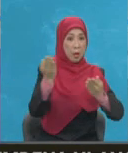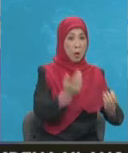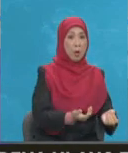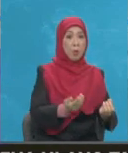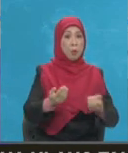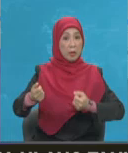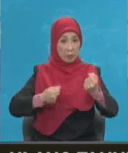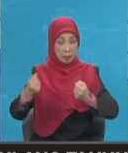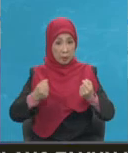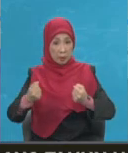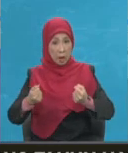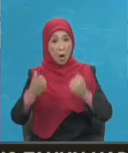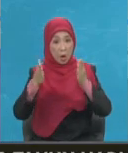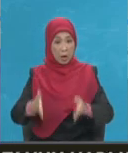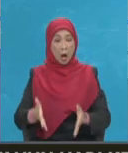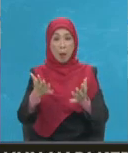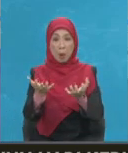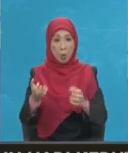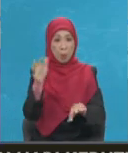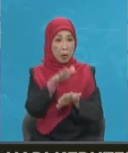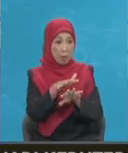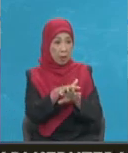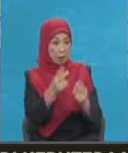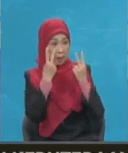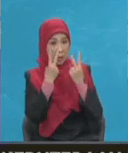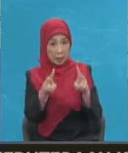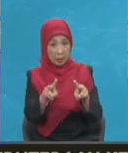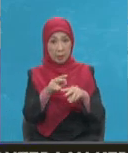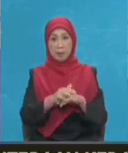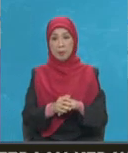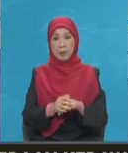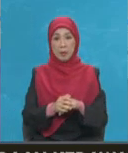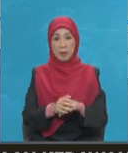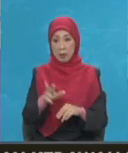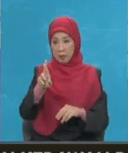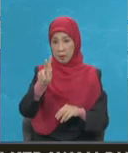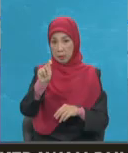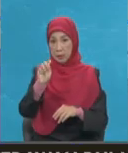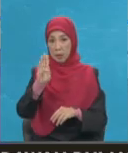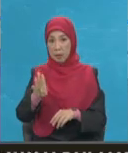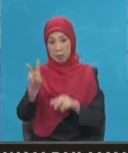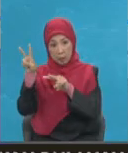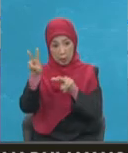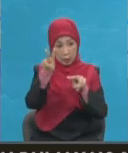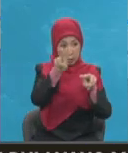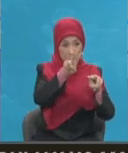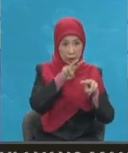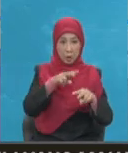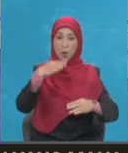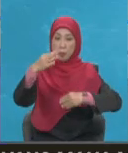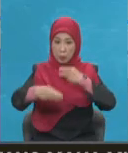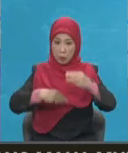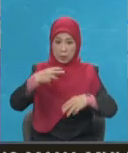terlibat dan orang ramai yang ingin menyaksikan sambutan tersebut. Kru RTB berkesempatan meninjau lebih dekat lagi